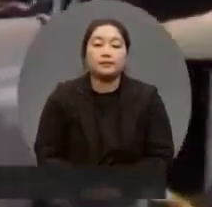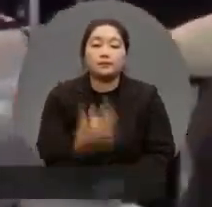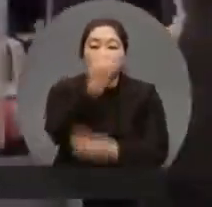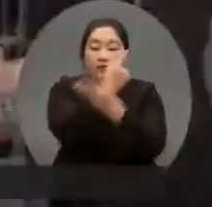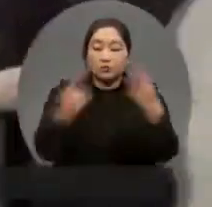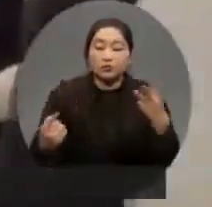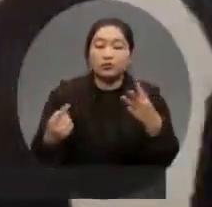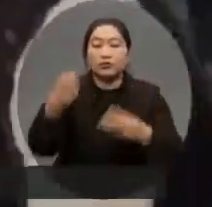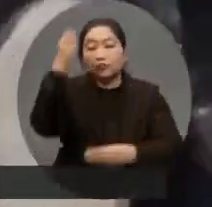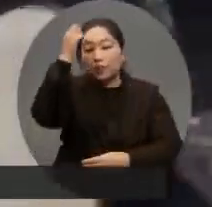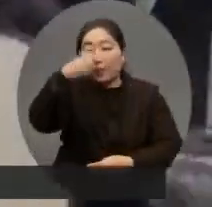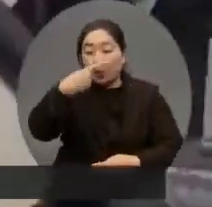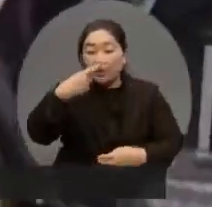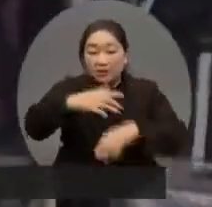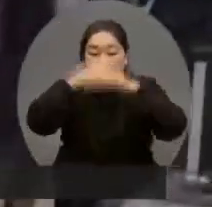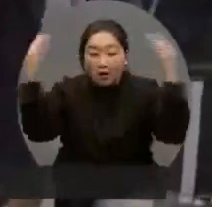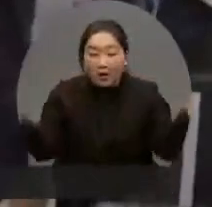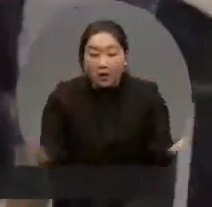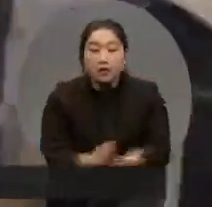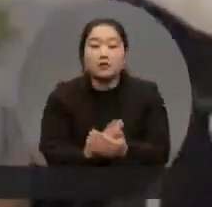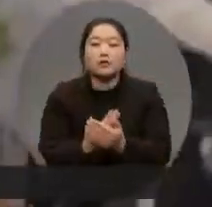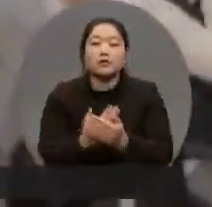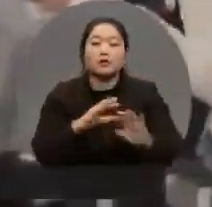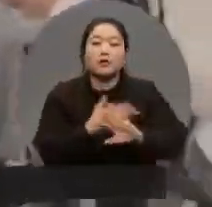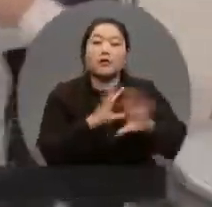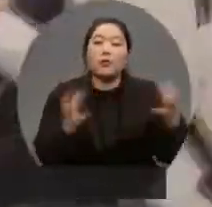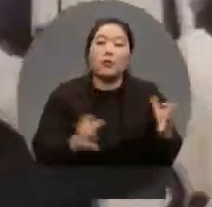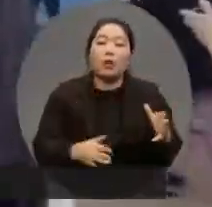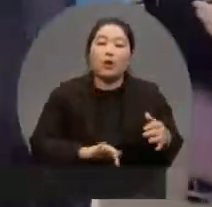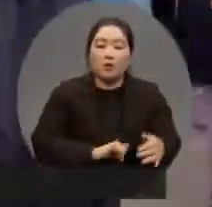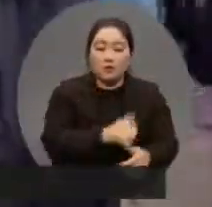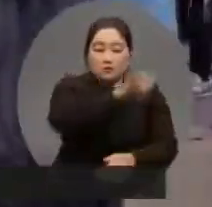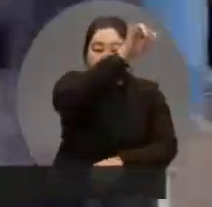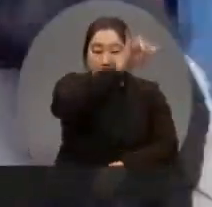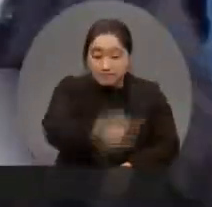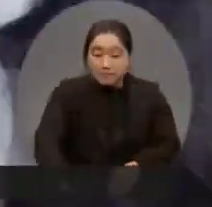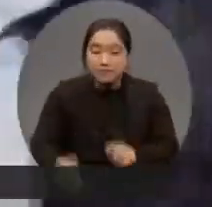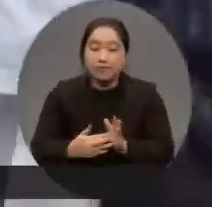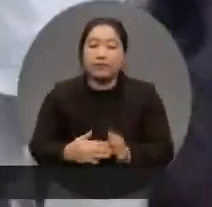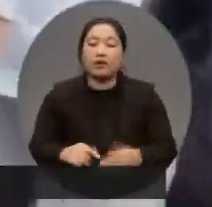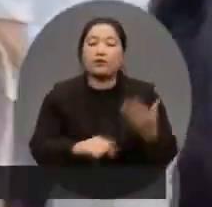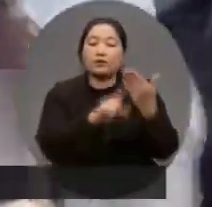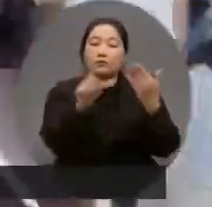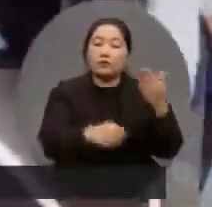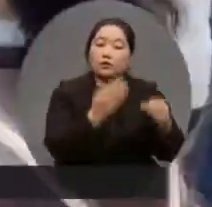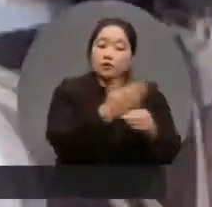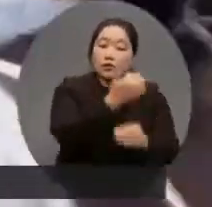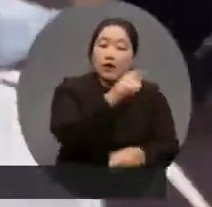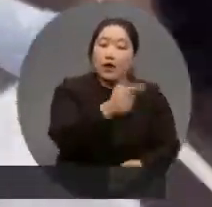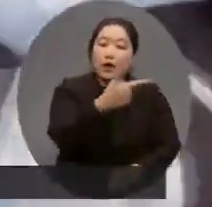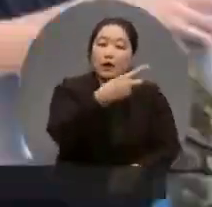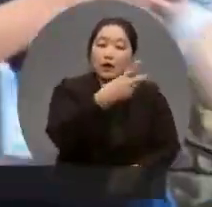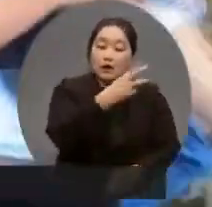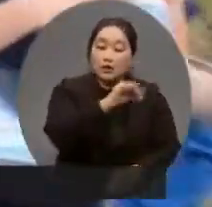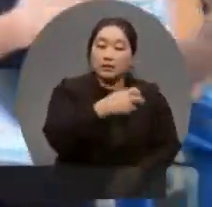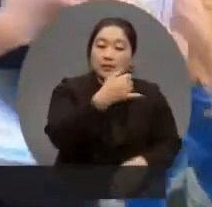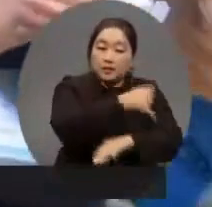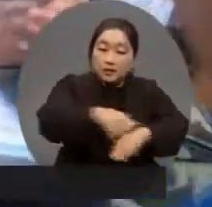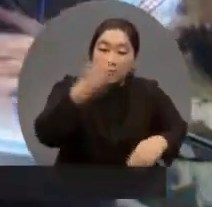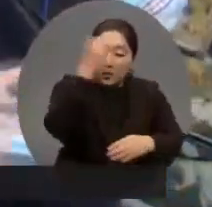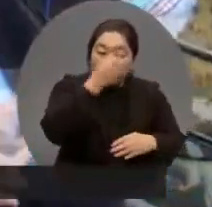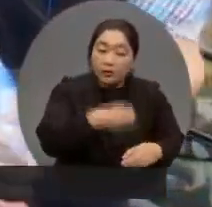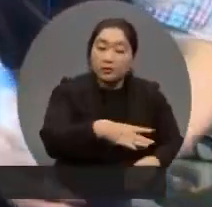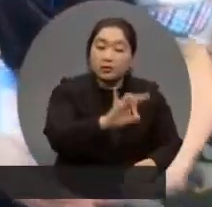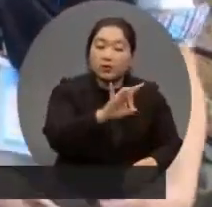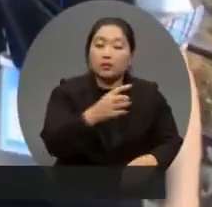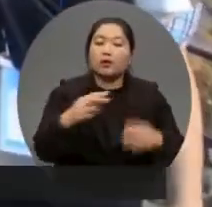충주의 고등학교 1학년 전원이 글로벌 해외 연수를 마쳤습니다. 지난 9월 중순 한림 디자인고를 시작으로 지난주